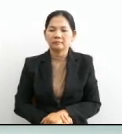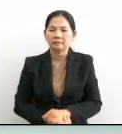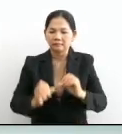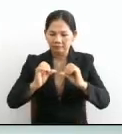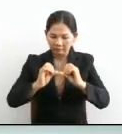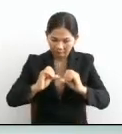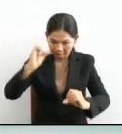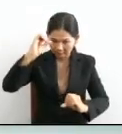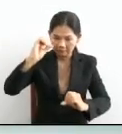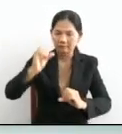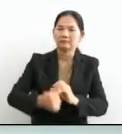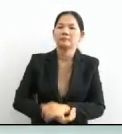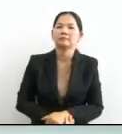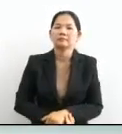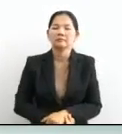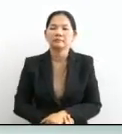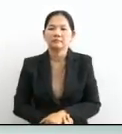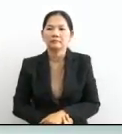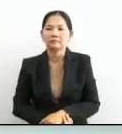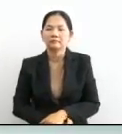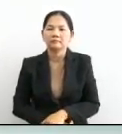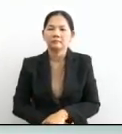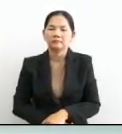lơ pi nì